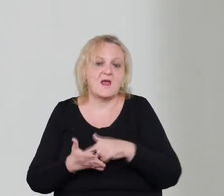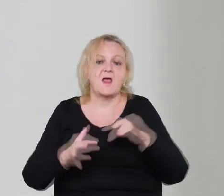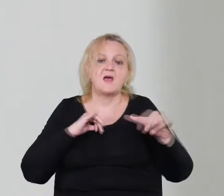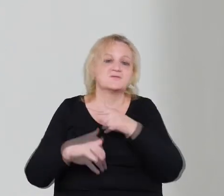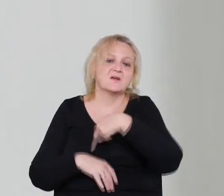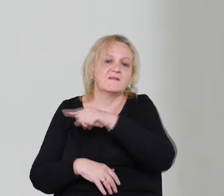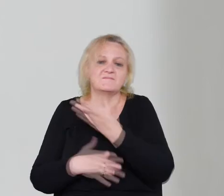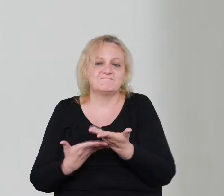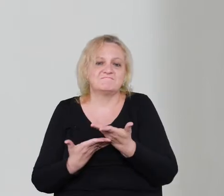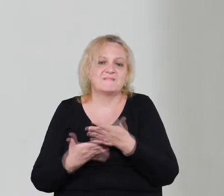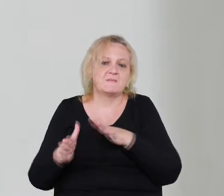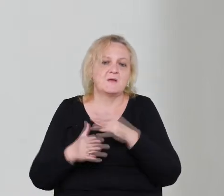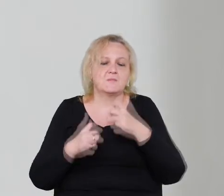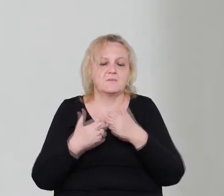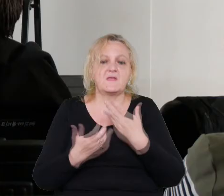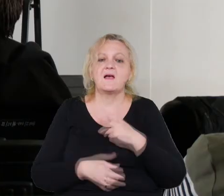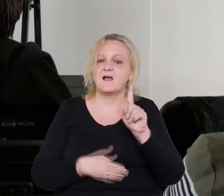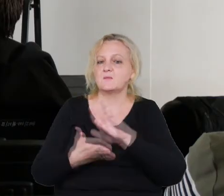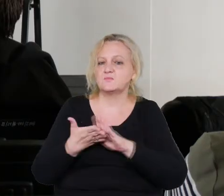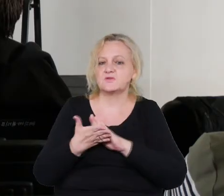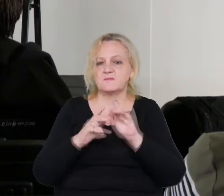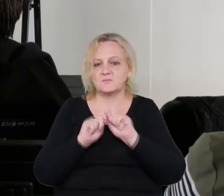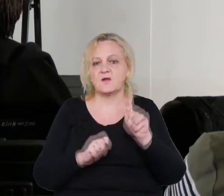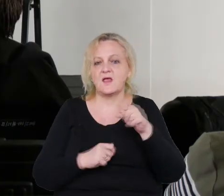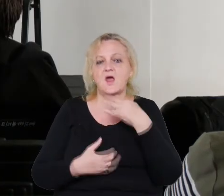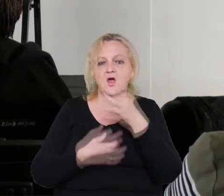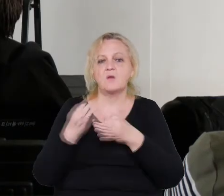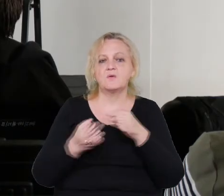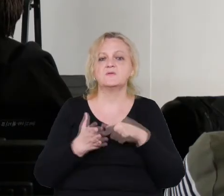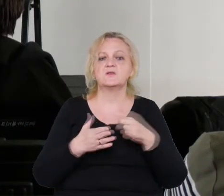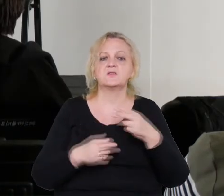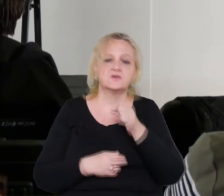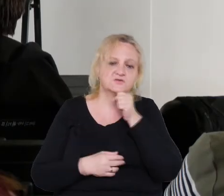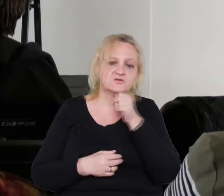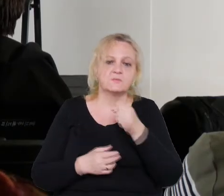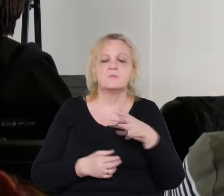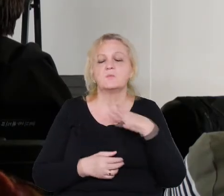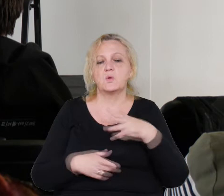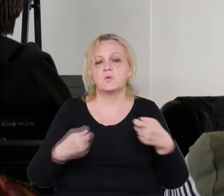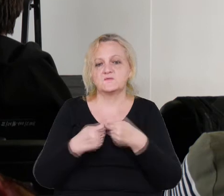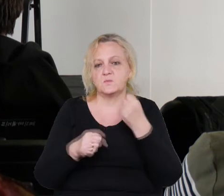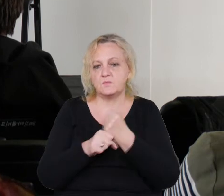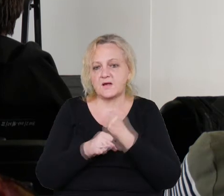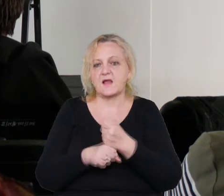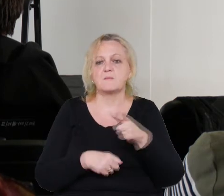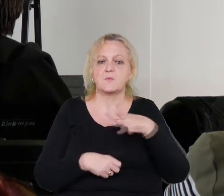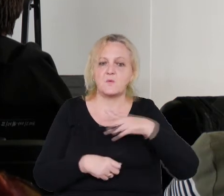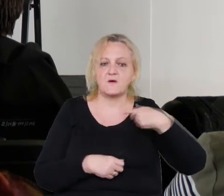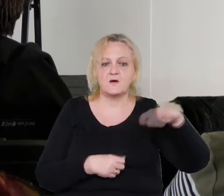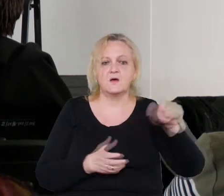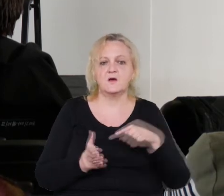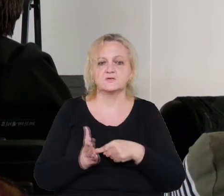tego problemu na miejscu będę Przepraszam że ci przerwę ale mówiłeś o dziennikarzach z którymi współpracowaliśmy i którzy wyjechali